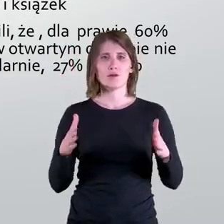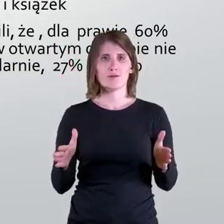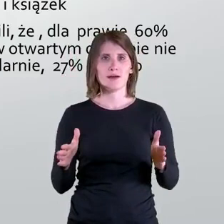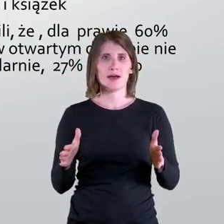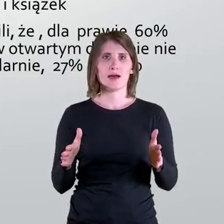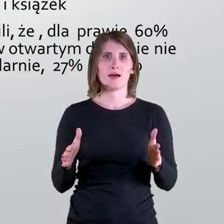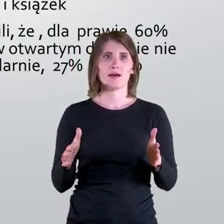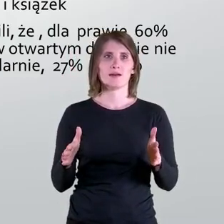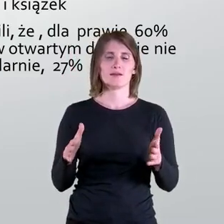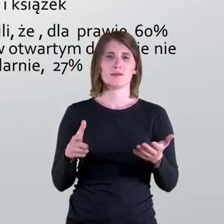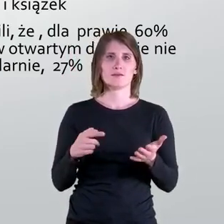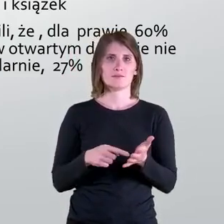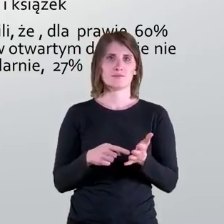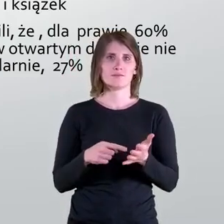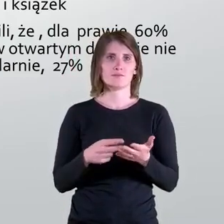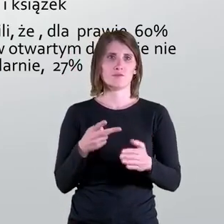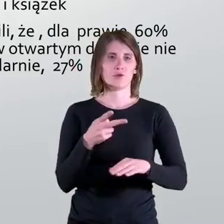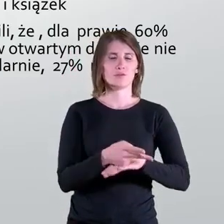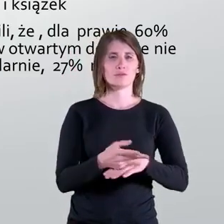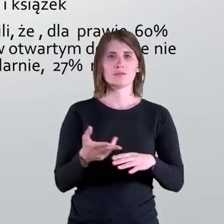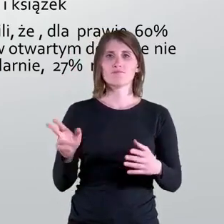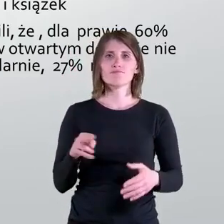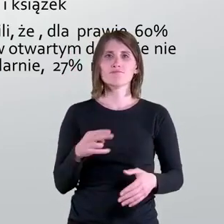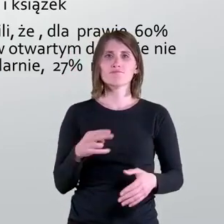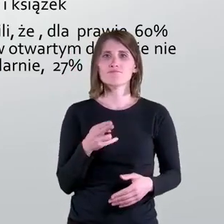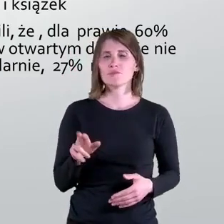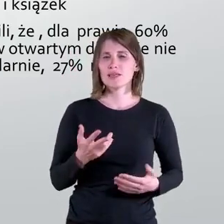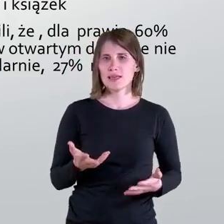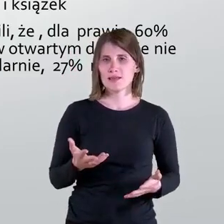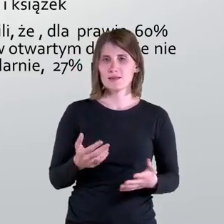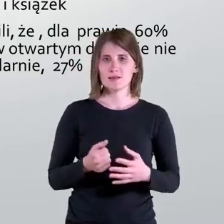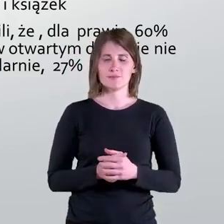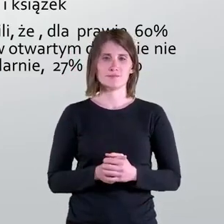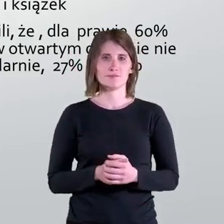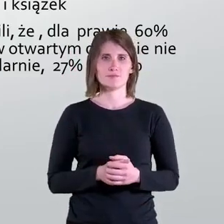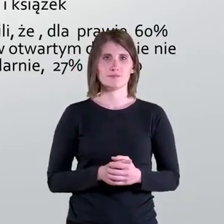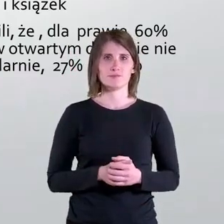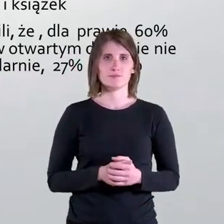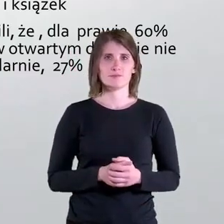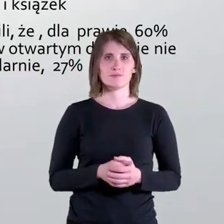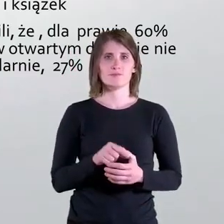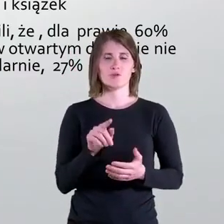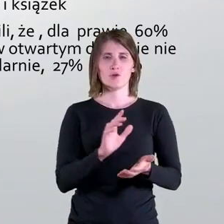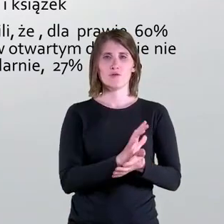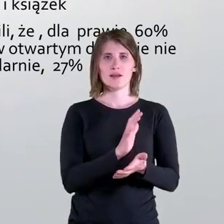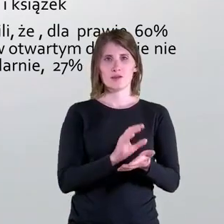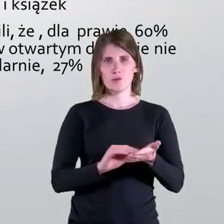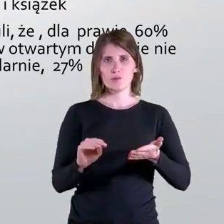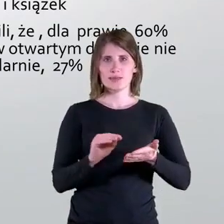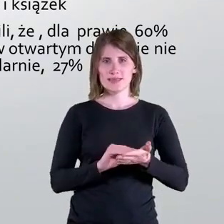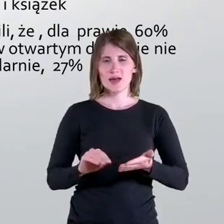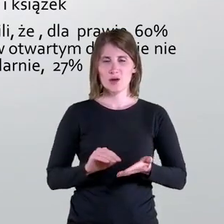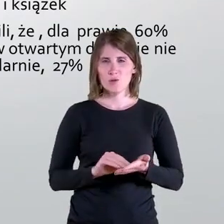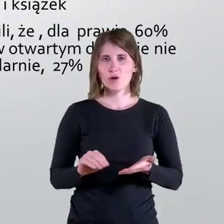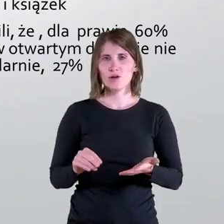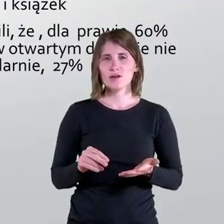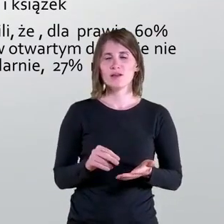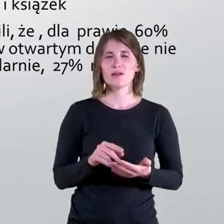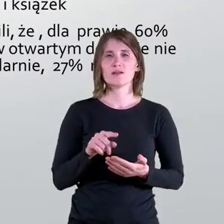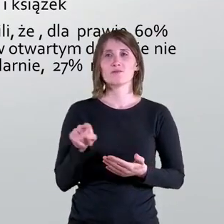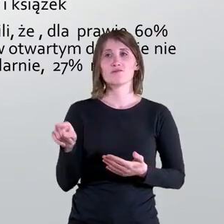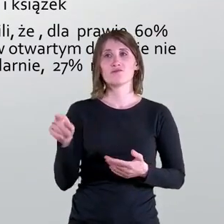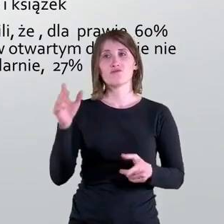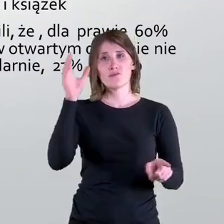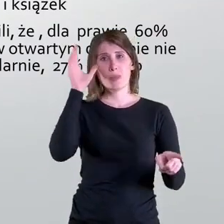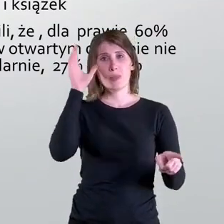kiedy stykają się z otwartym dostępem i tutaj stwierdzenia jakie padło w artykule oczywiście to że pl